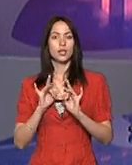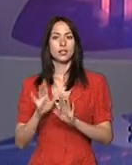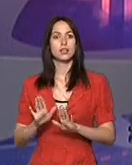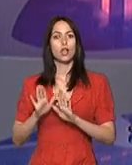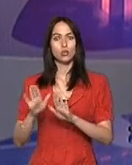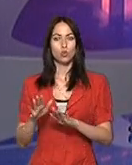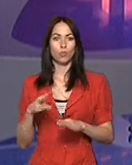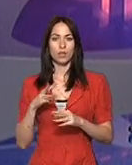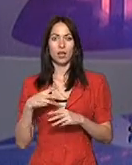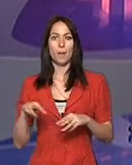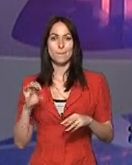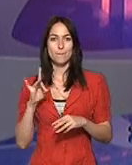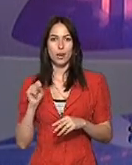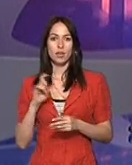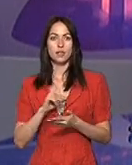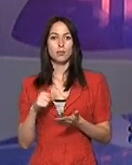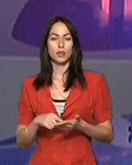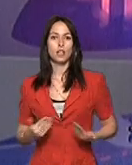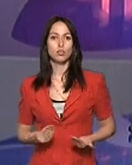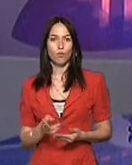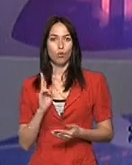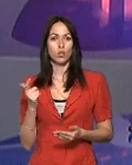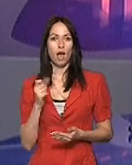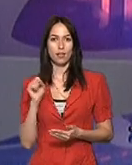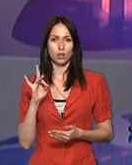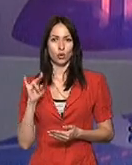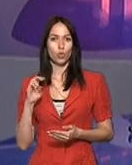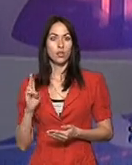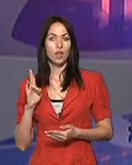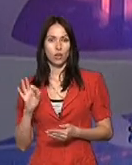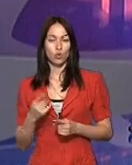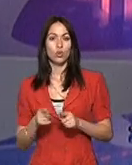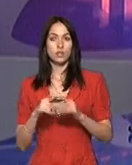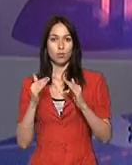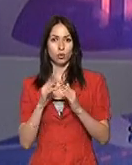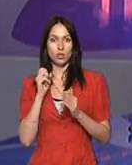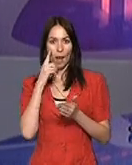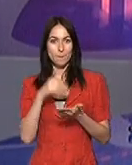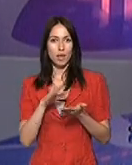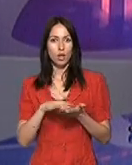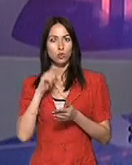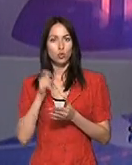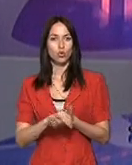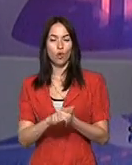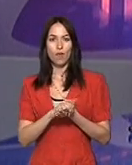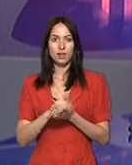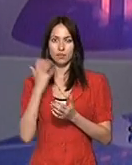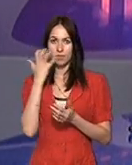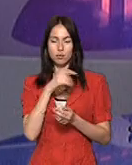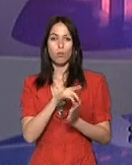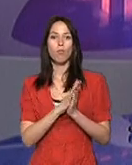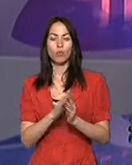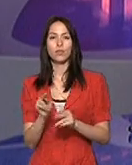мера з питань житлово-комунального господарства Андрій Руденко. Цей будинок на балансі Українського товариства сліпих. Його мешканці просять